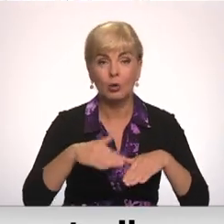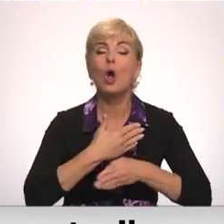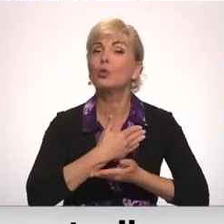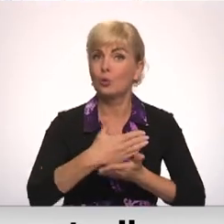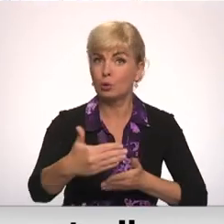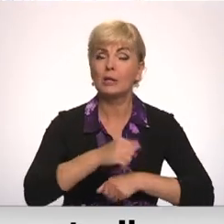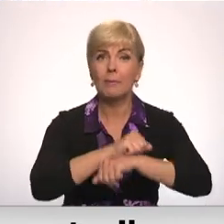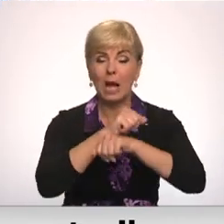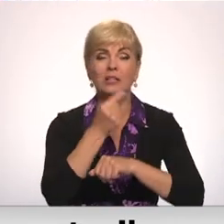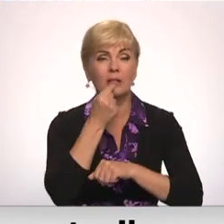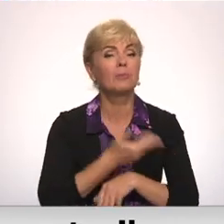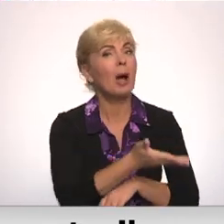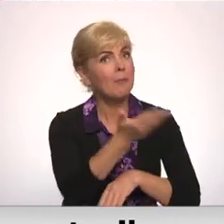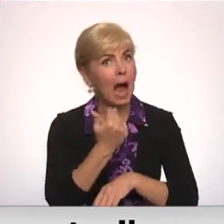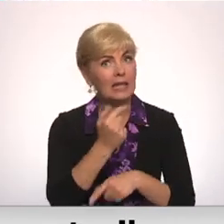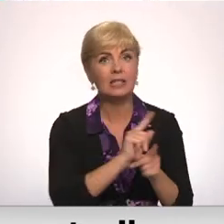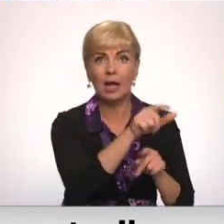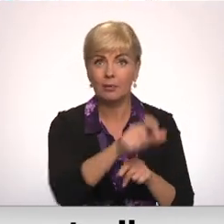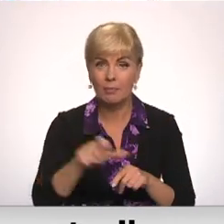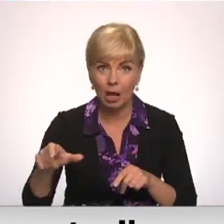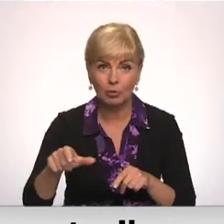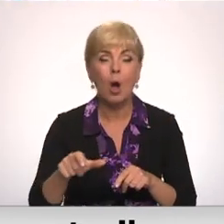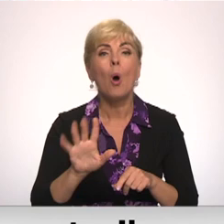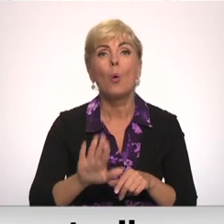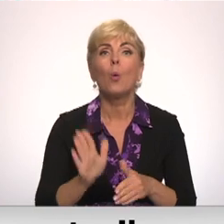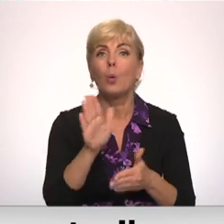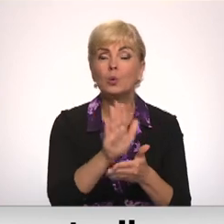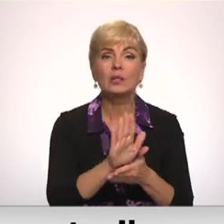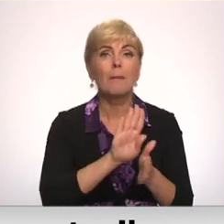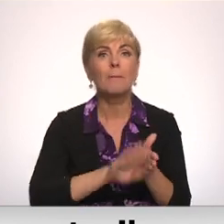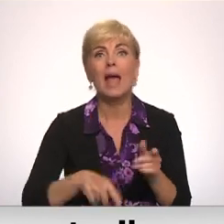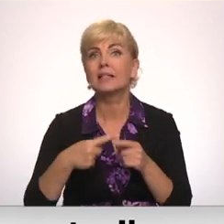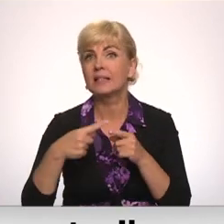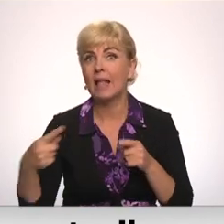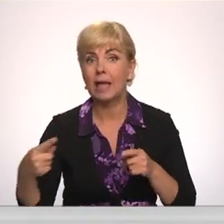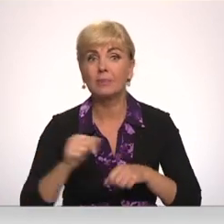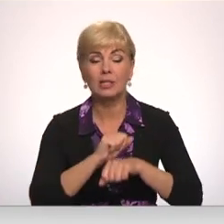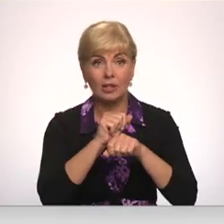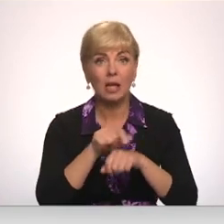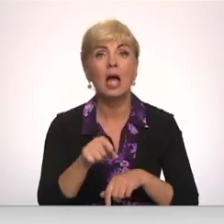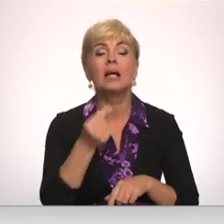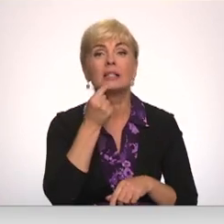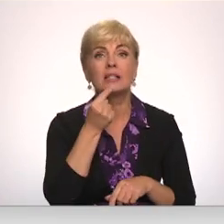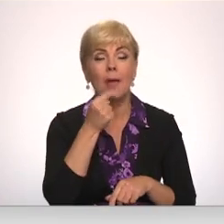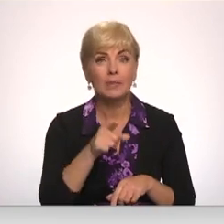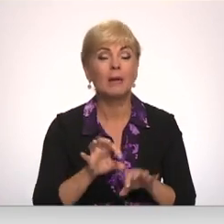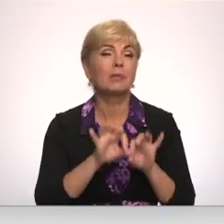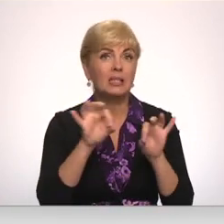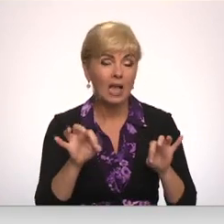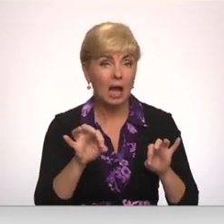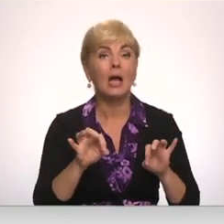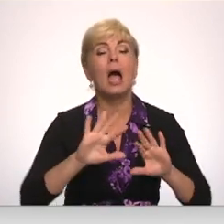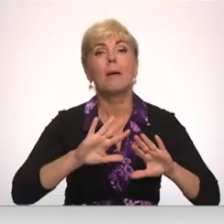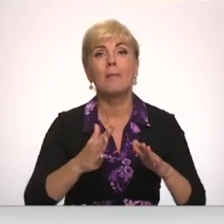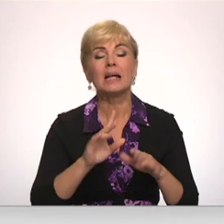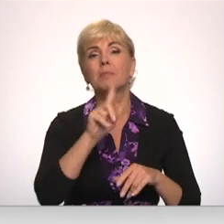turpināt, septembrī aicinot pedagogus uz beztermiņa streiku. Tas būtu septembra sākums, bet par 1. septembri mēs tomēr vienojamies, ka